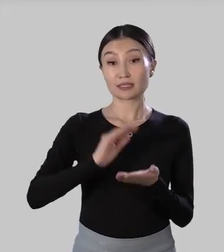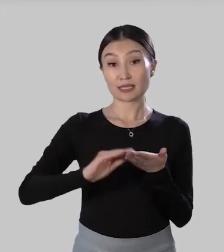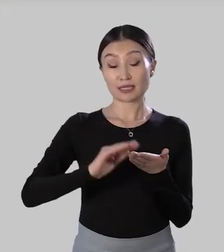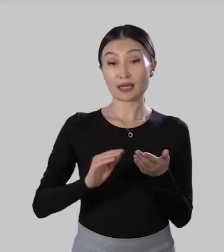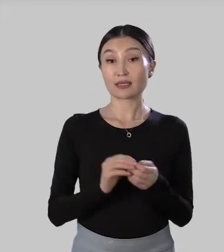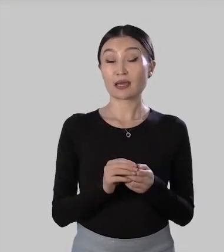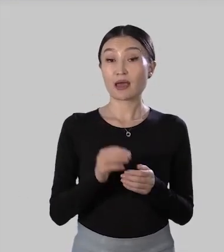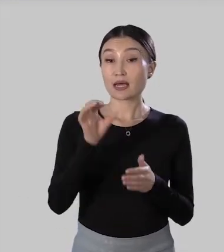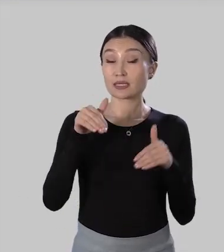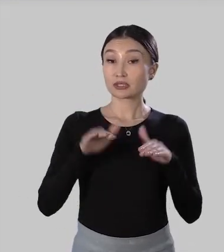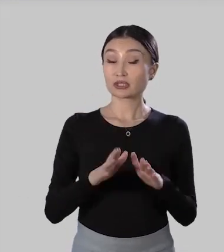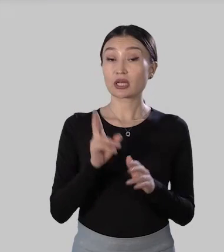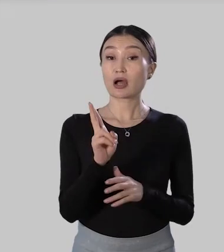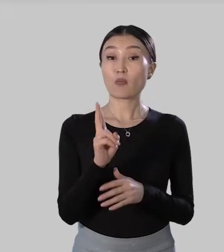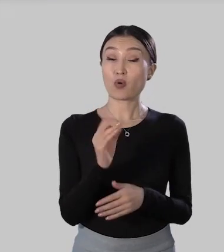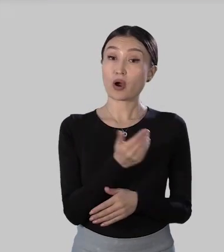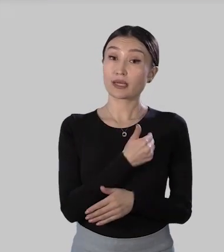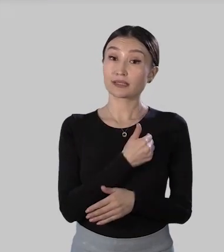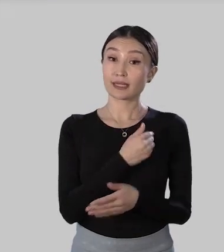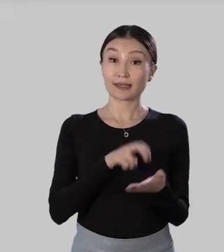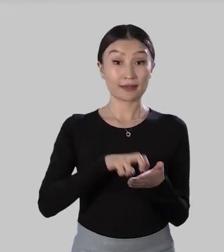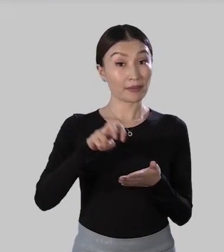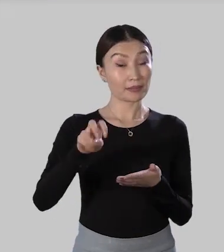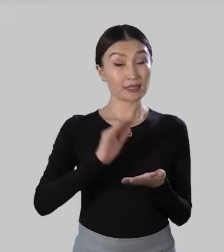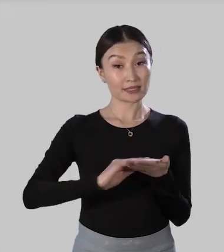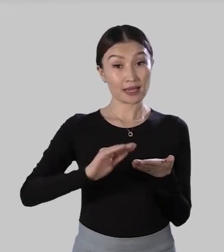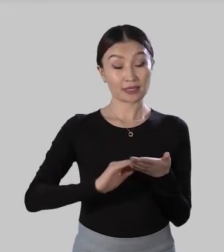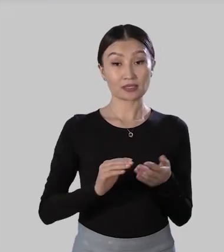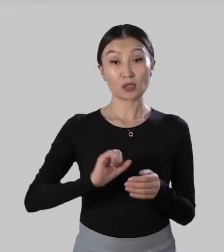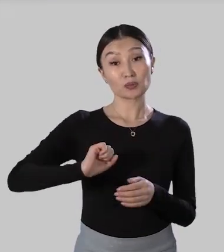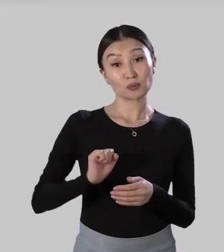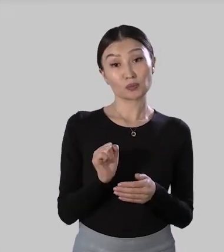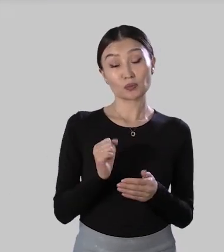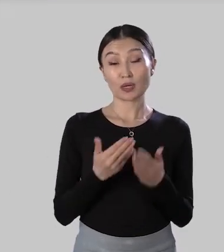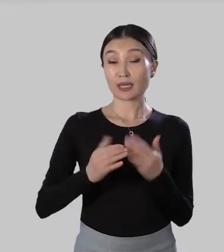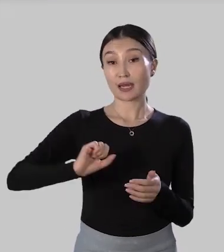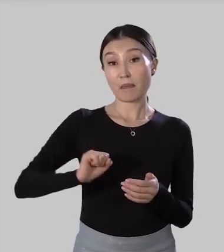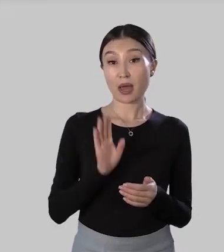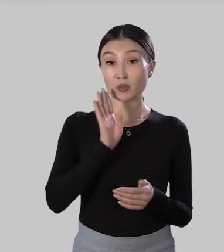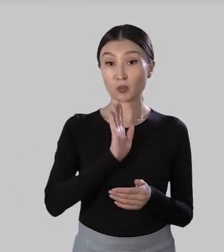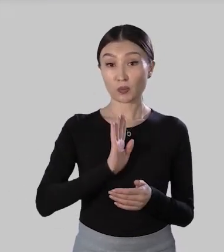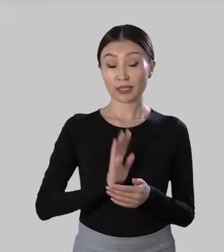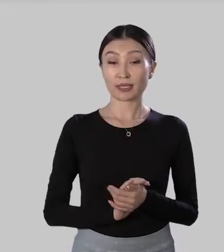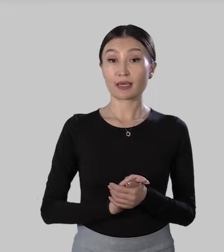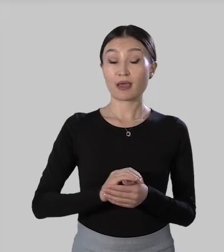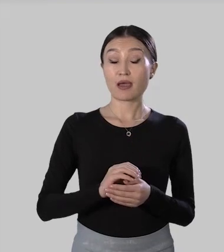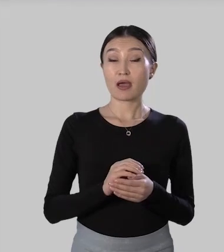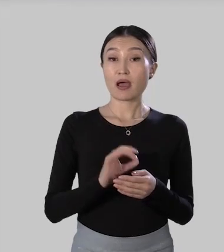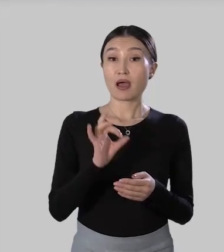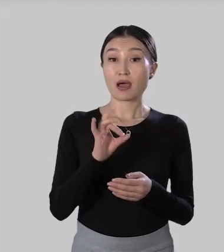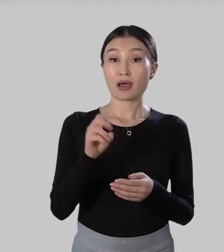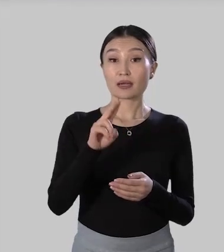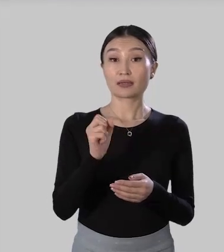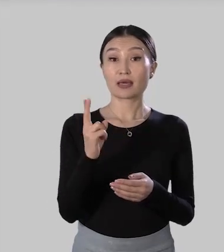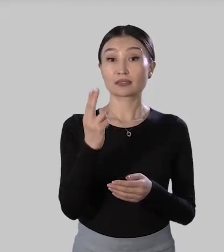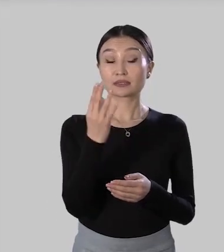решите, кому бы вы хотели написать. Другу или подруге. В редакцию школьной